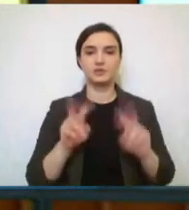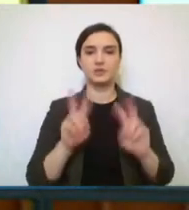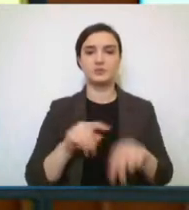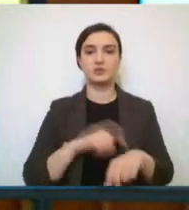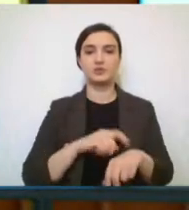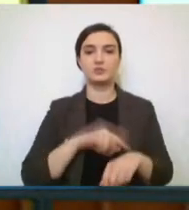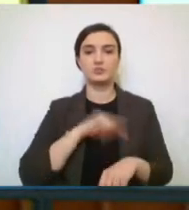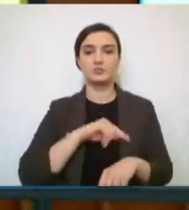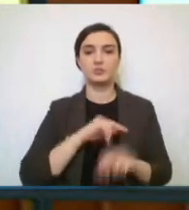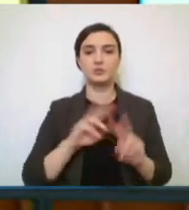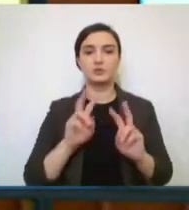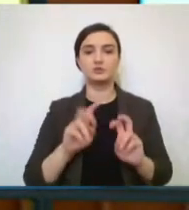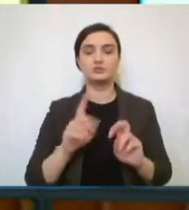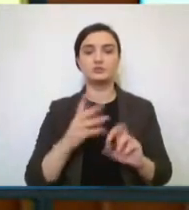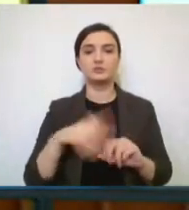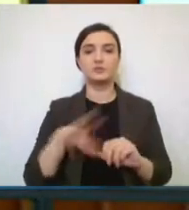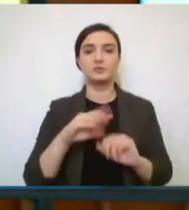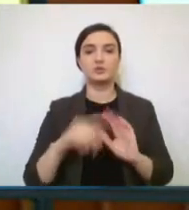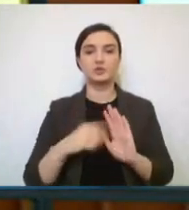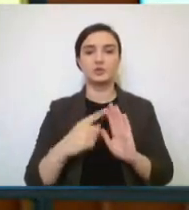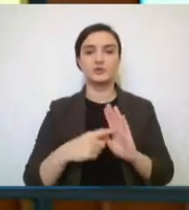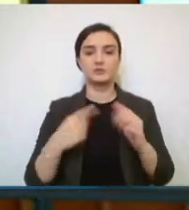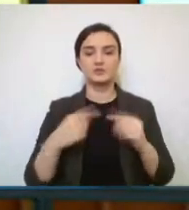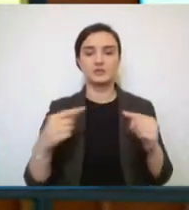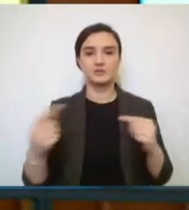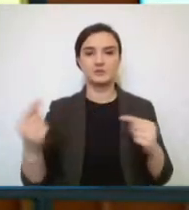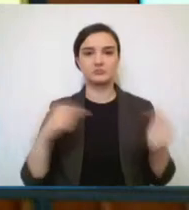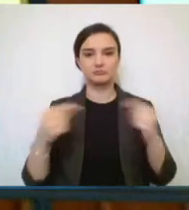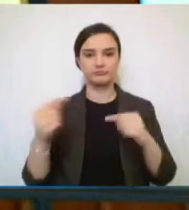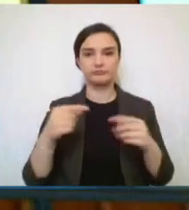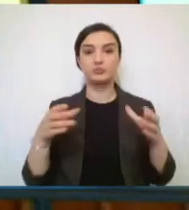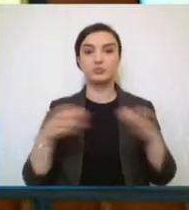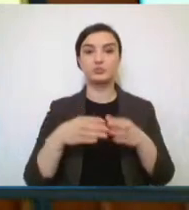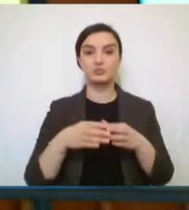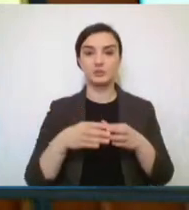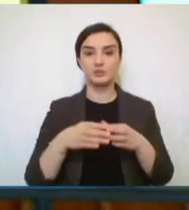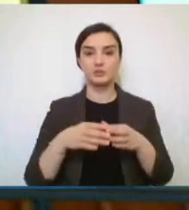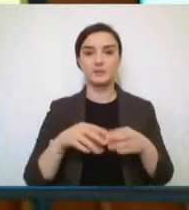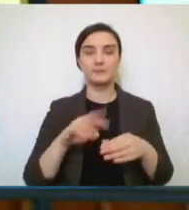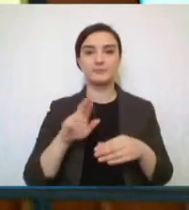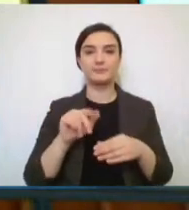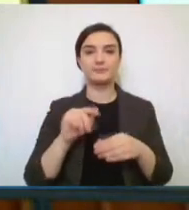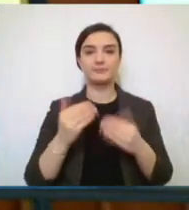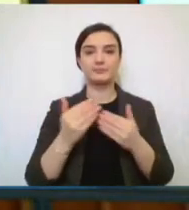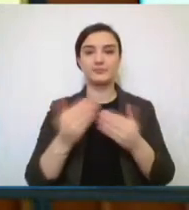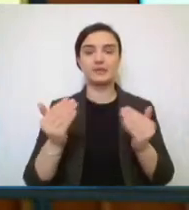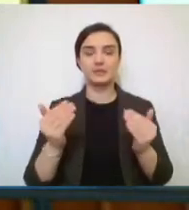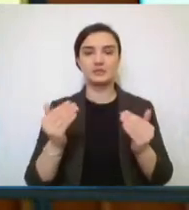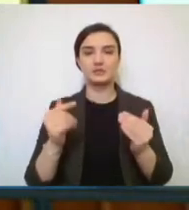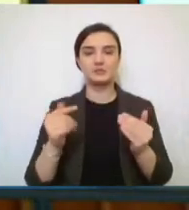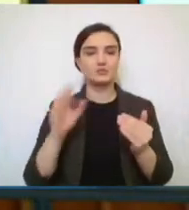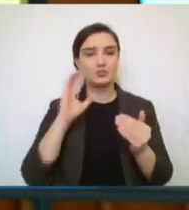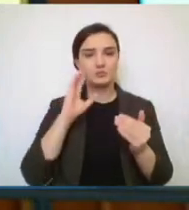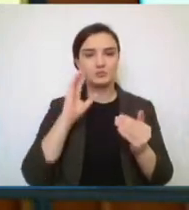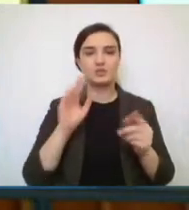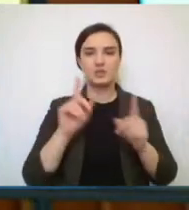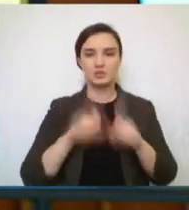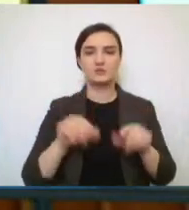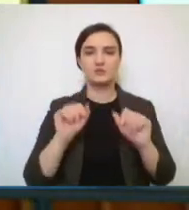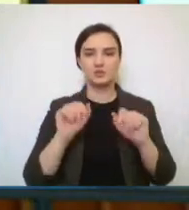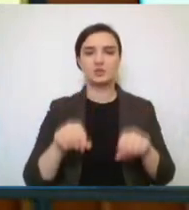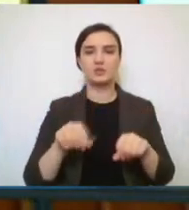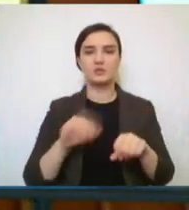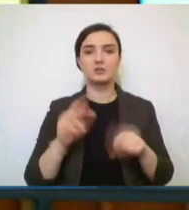კითხვები სხვადასხვა პლატფორმაზე შემოსული ჯგუფდება და მათი მოსმენა ასევე შეიძლება და რა თქმა უნდა